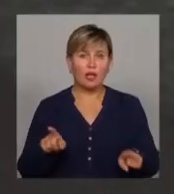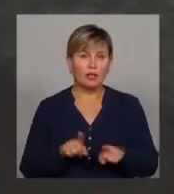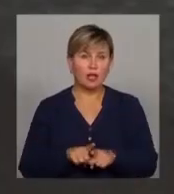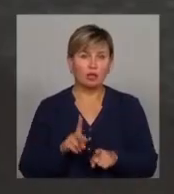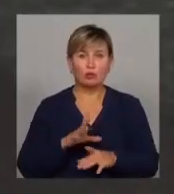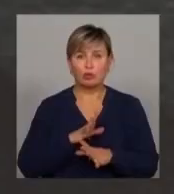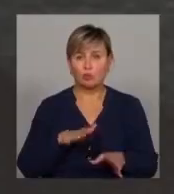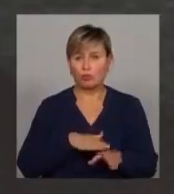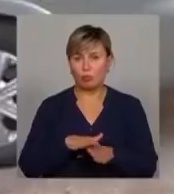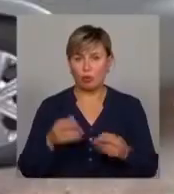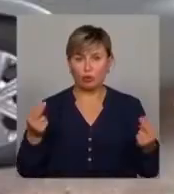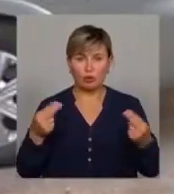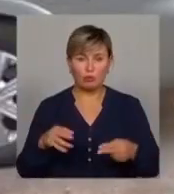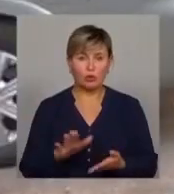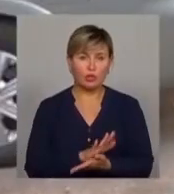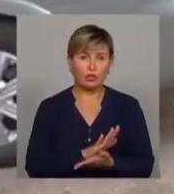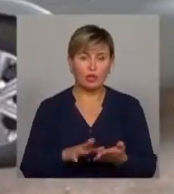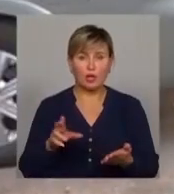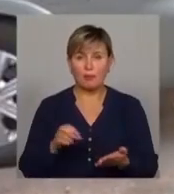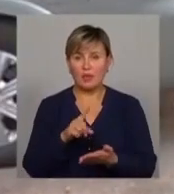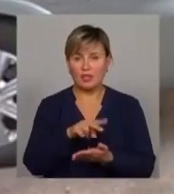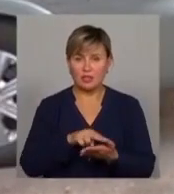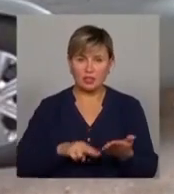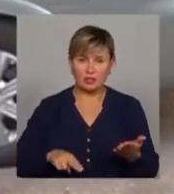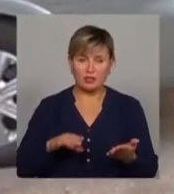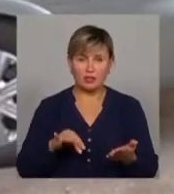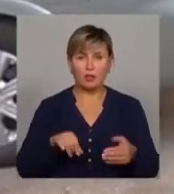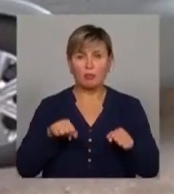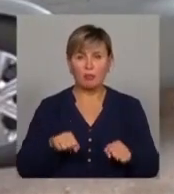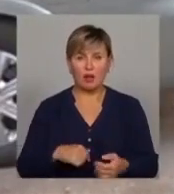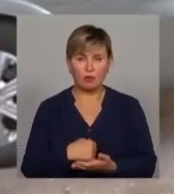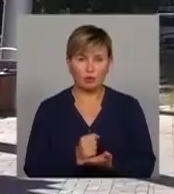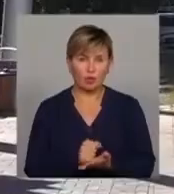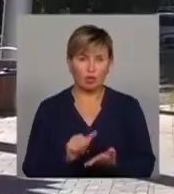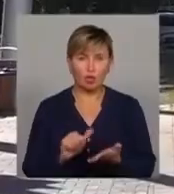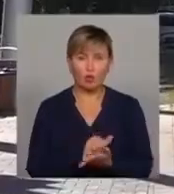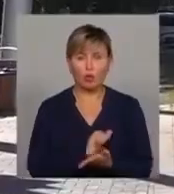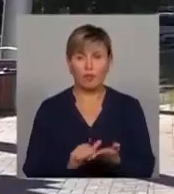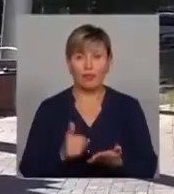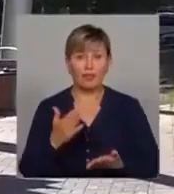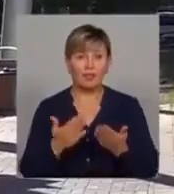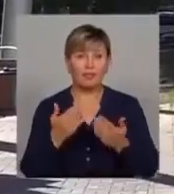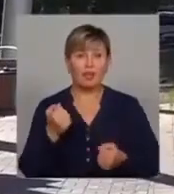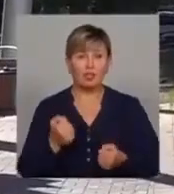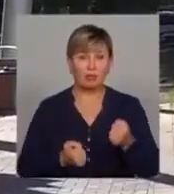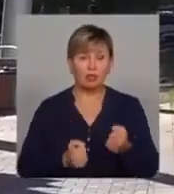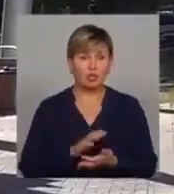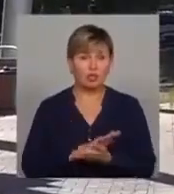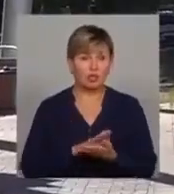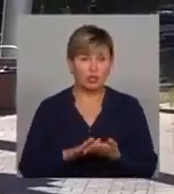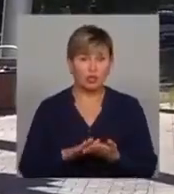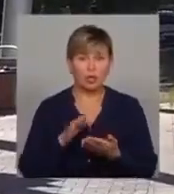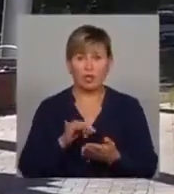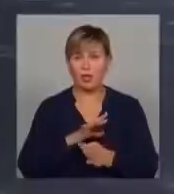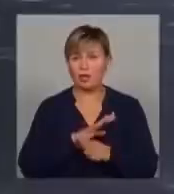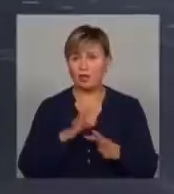прошедшую полную таможенную очистку, без регистрационных и правоустанавливающих документов. Если ваша автомашина чиста и не попадает